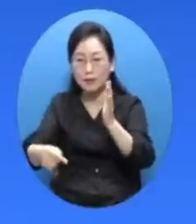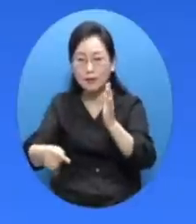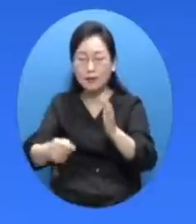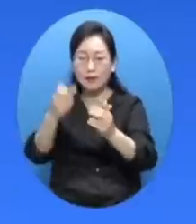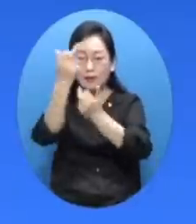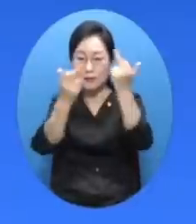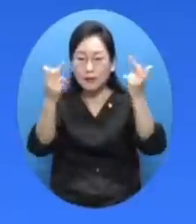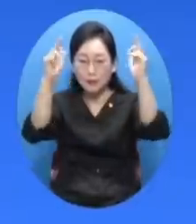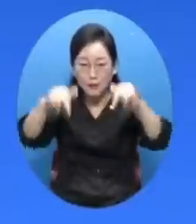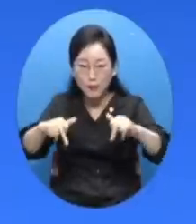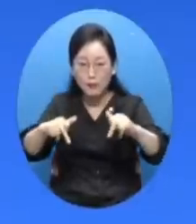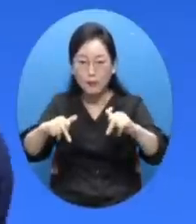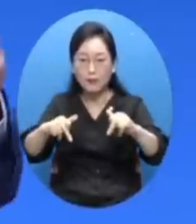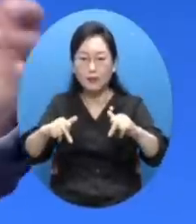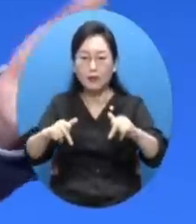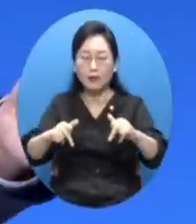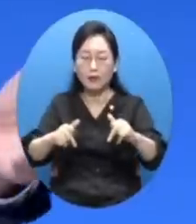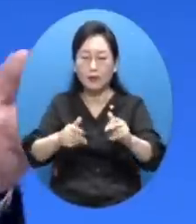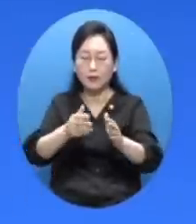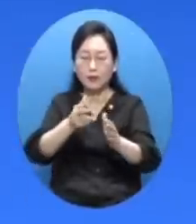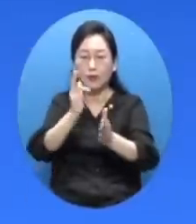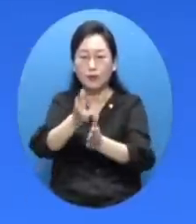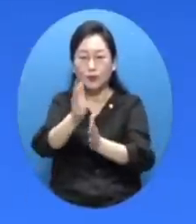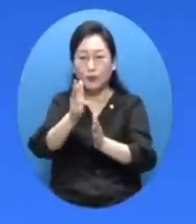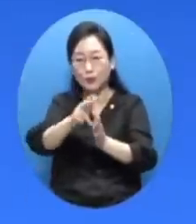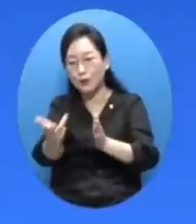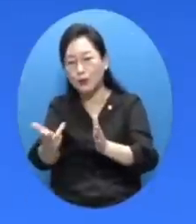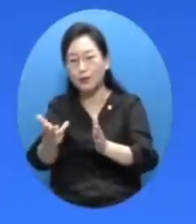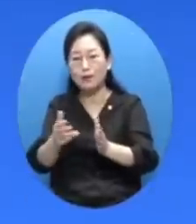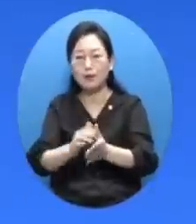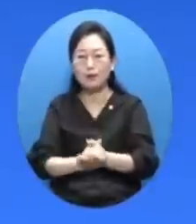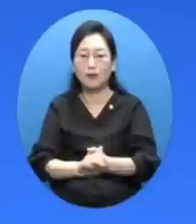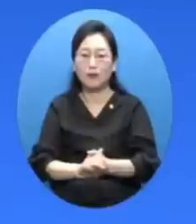산사태가 나고 철도가 이탈하고